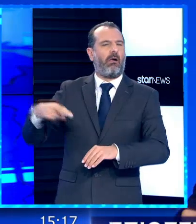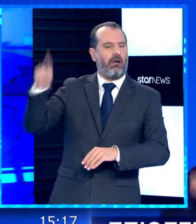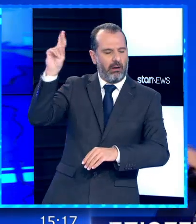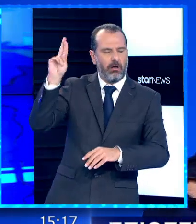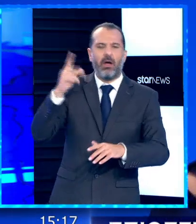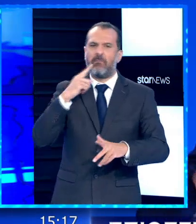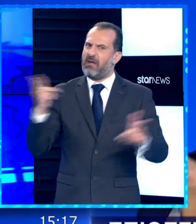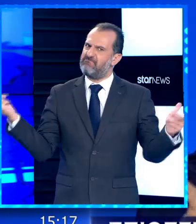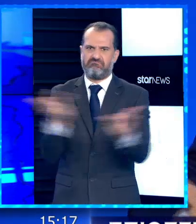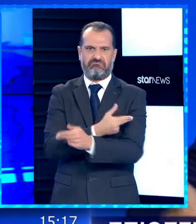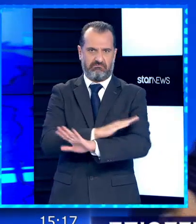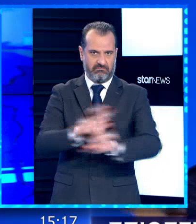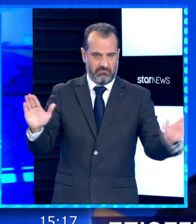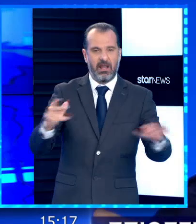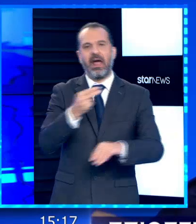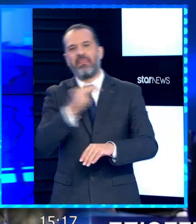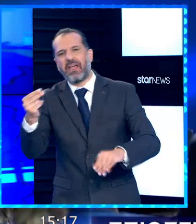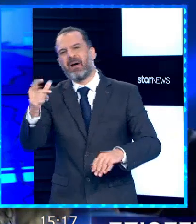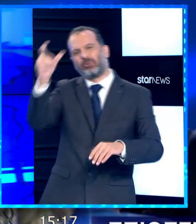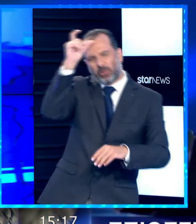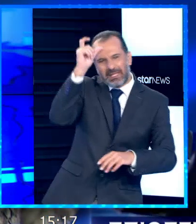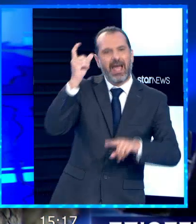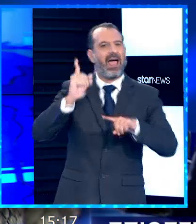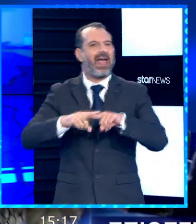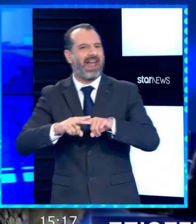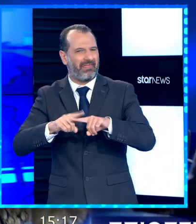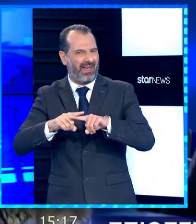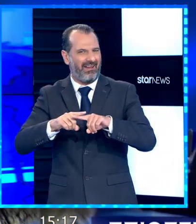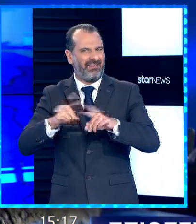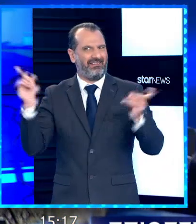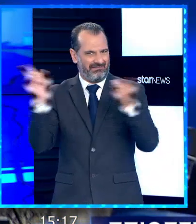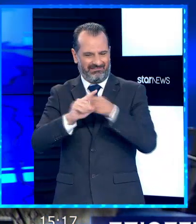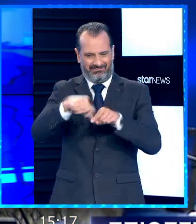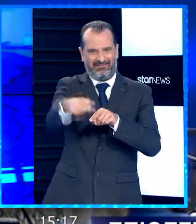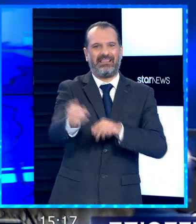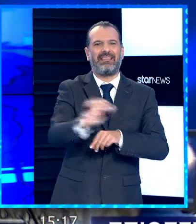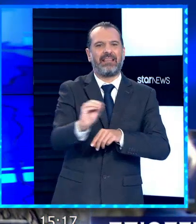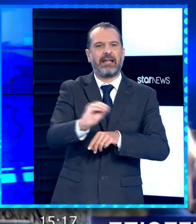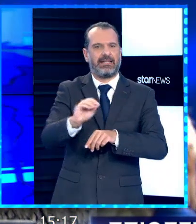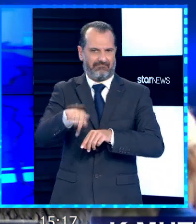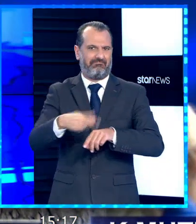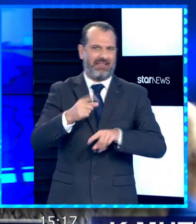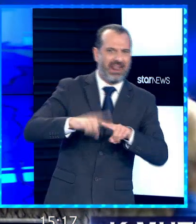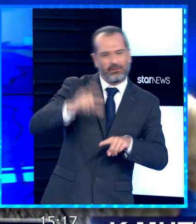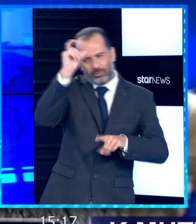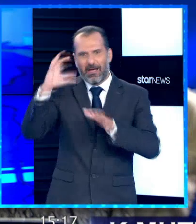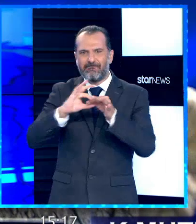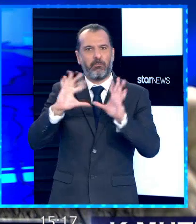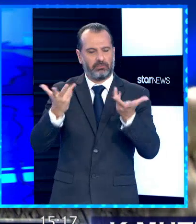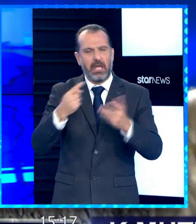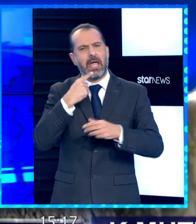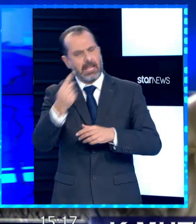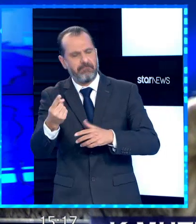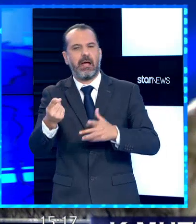για τις εξελίξεις στα εθνικά μας θέματα και την προοπτική της συνάντησής του με τον Ταγί Περντογάν την Τετάρτη, υπογράμμισε ότι η Χάγη είναι